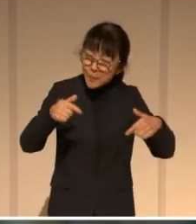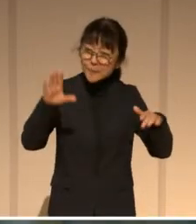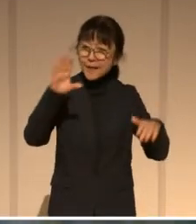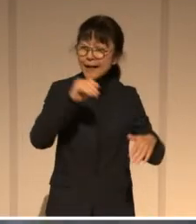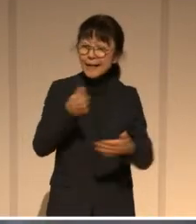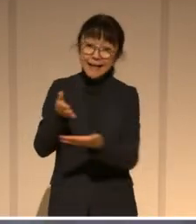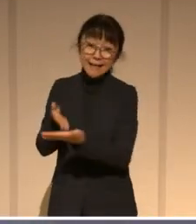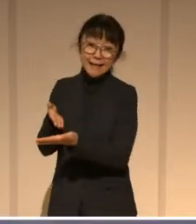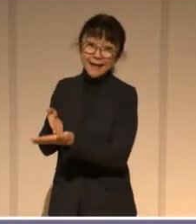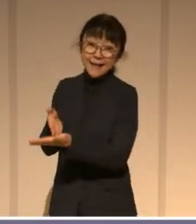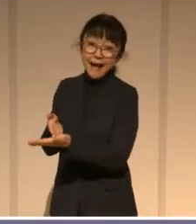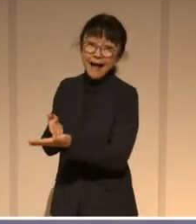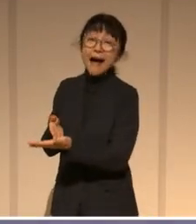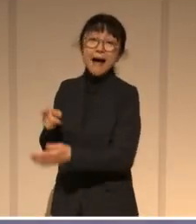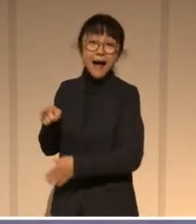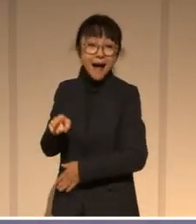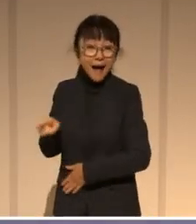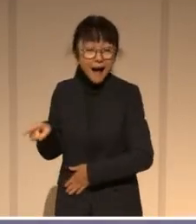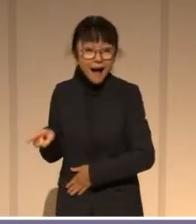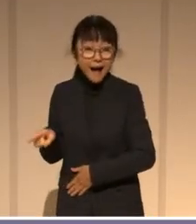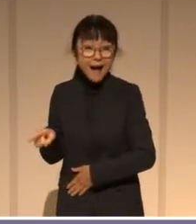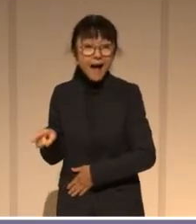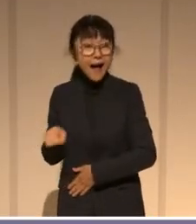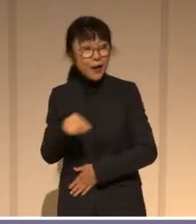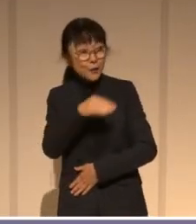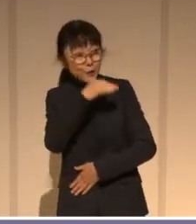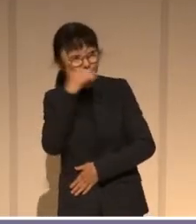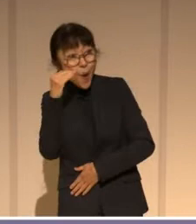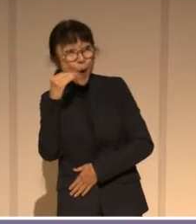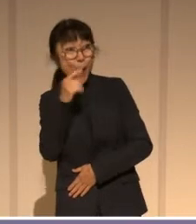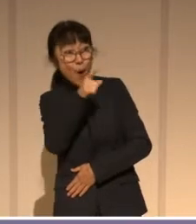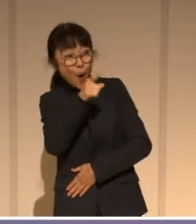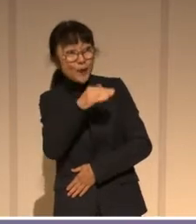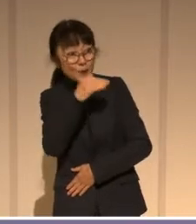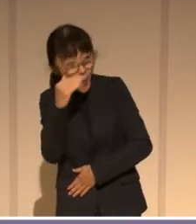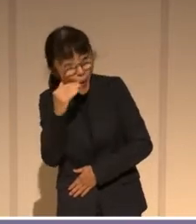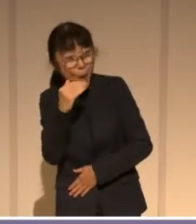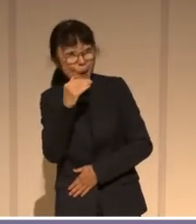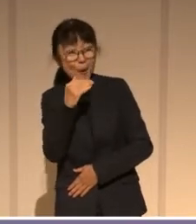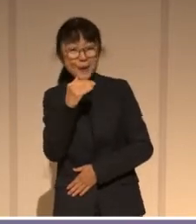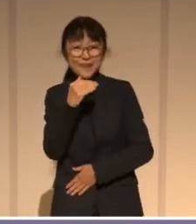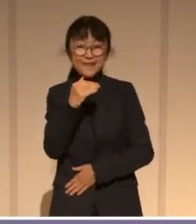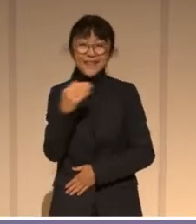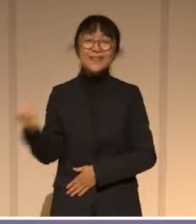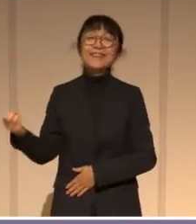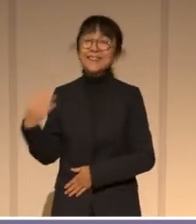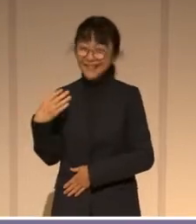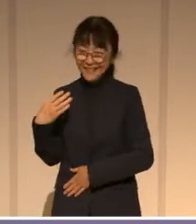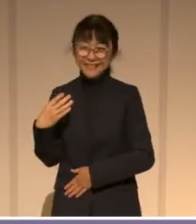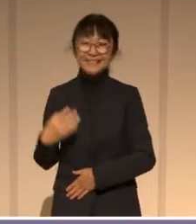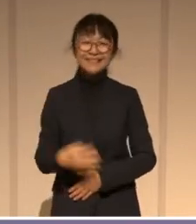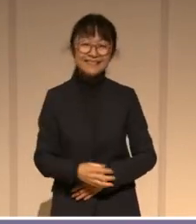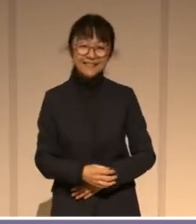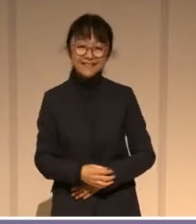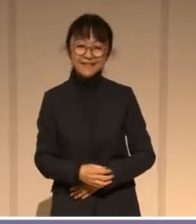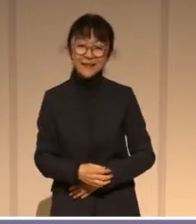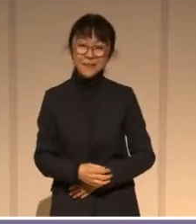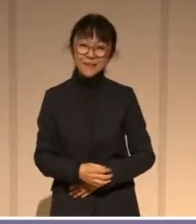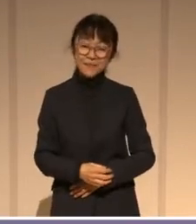土産話を持っていくとanne ですごい内でルナ姉ディまあ言ってくれて